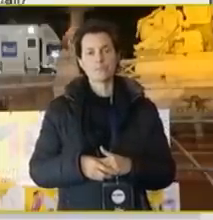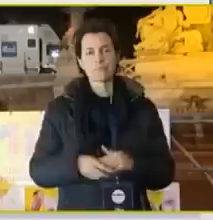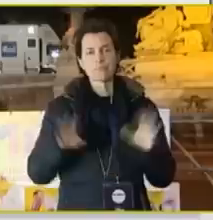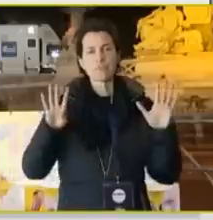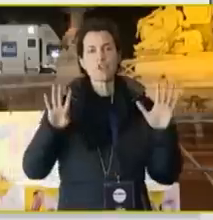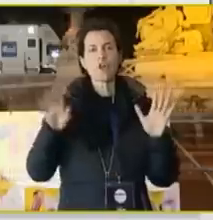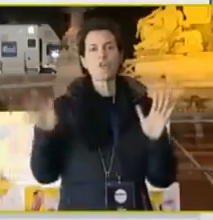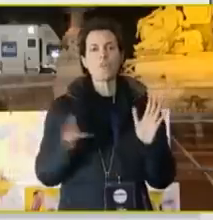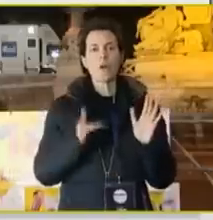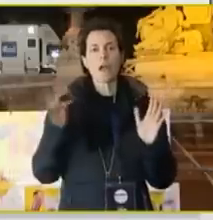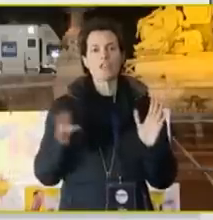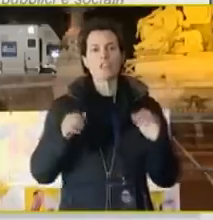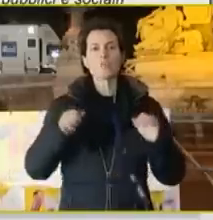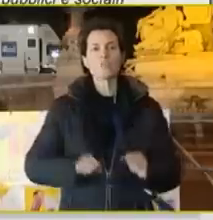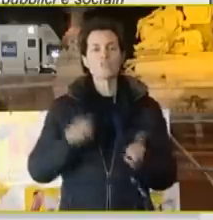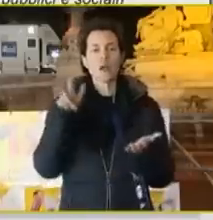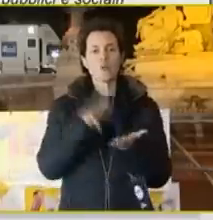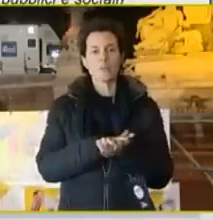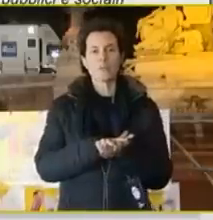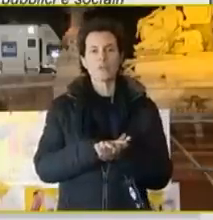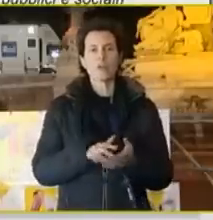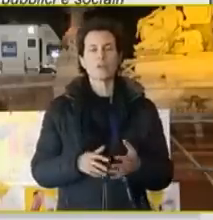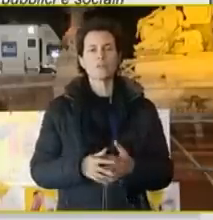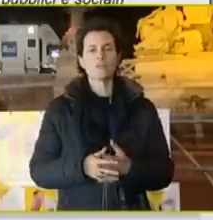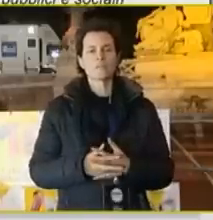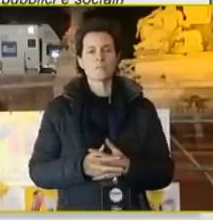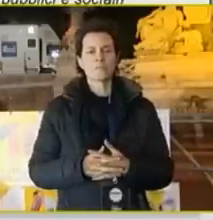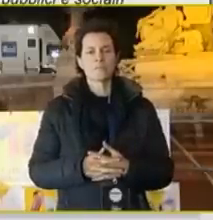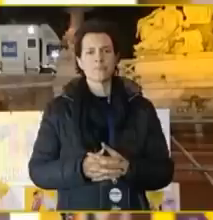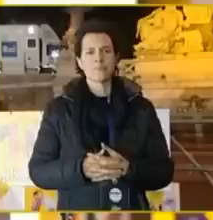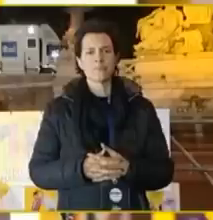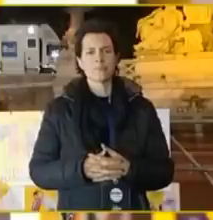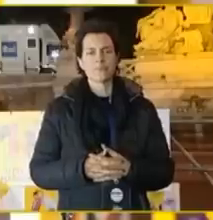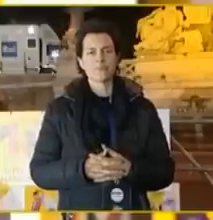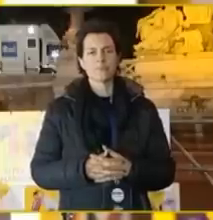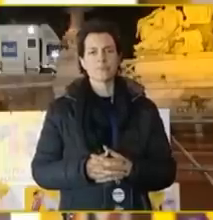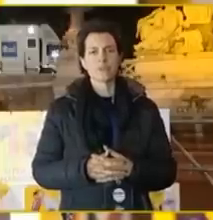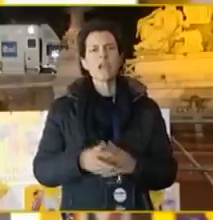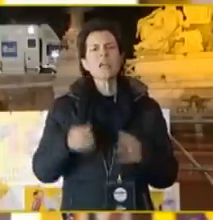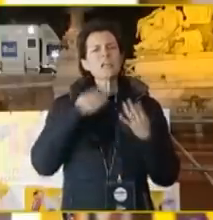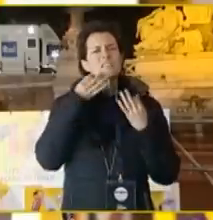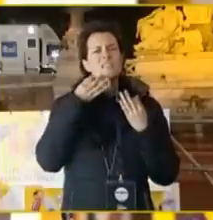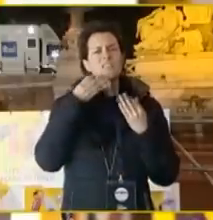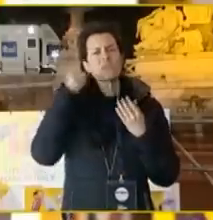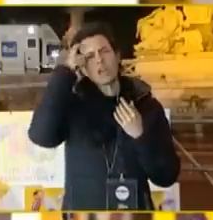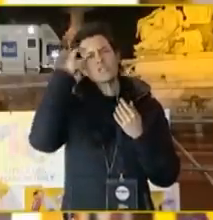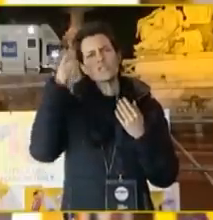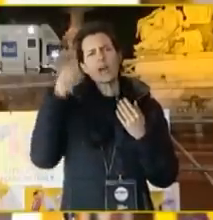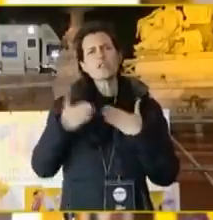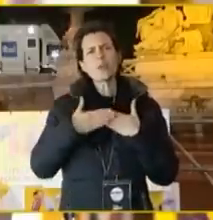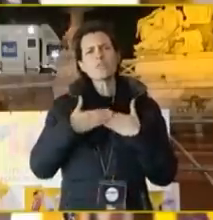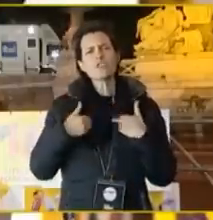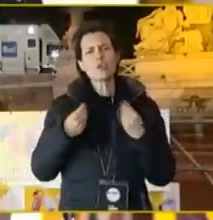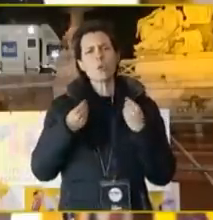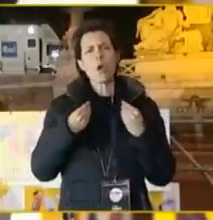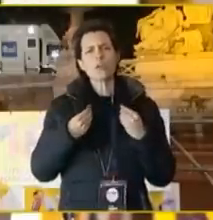9 pagine che possiamo approvare. Ma che significa che lo Stato è dalla mia parte quando mi nasce un figlio? Significa che, come in Francia,